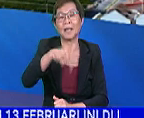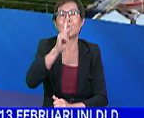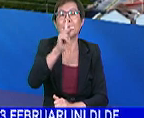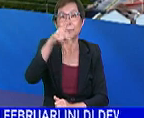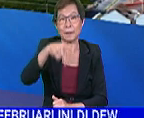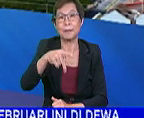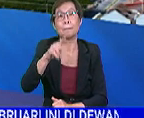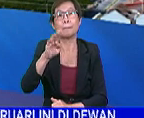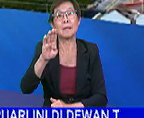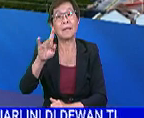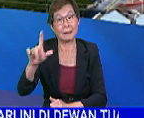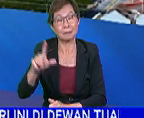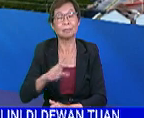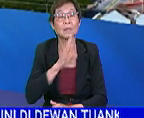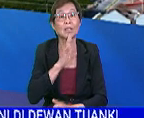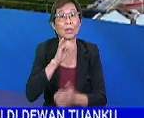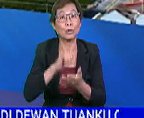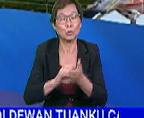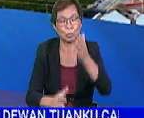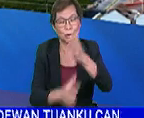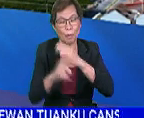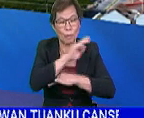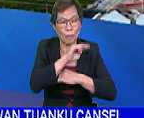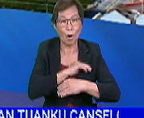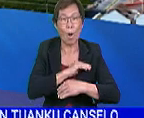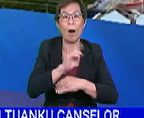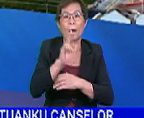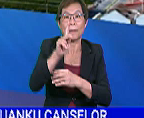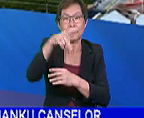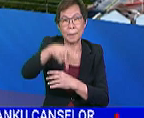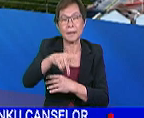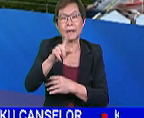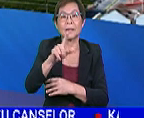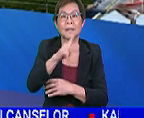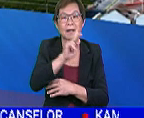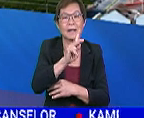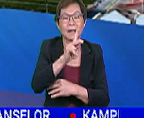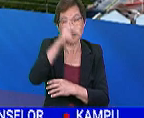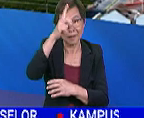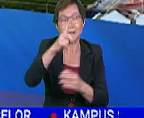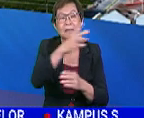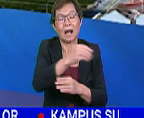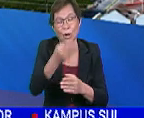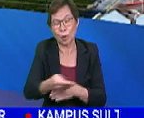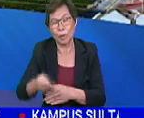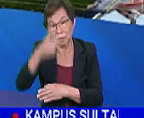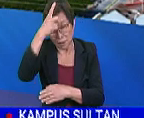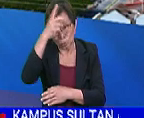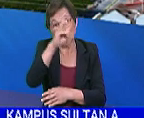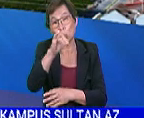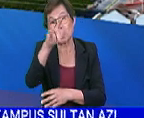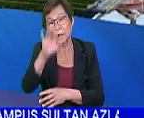kpbl menyatakan perkara itu timbalan menteri perusahaan perladangan dan komoditi Datuk Willy mongin berkata